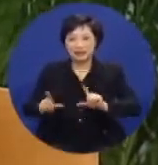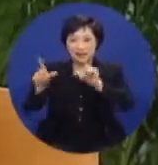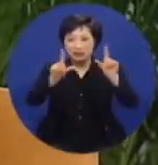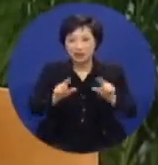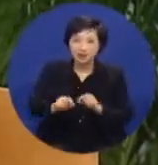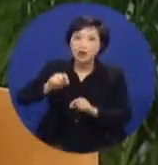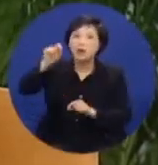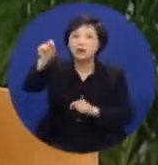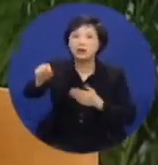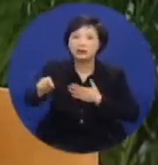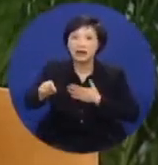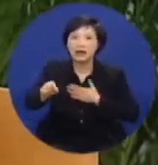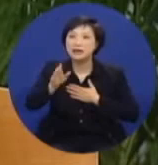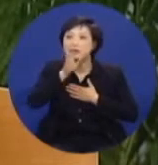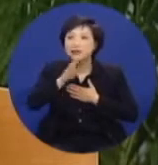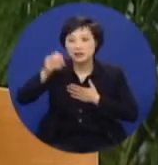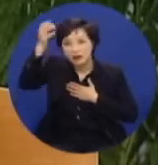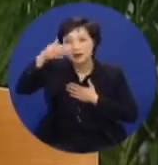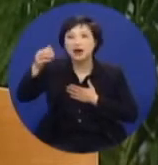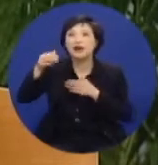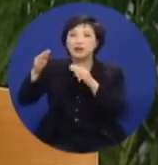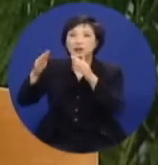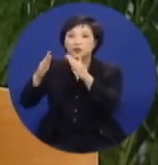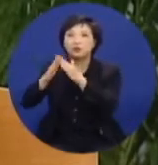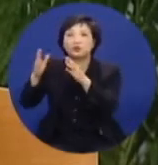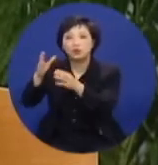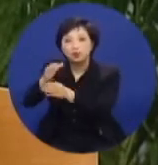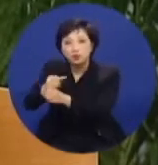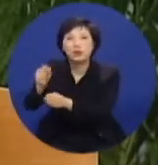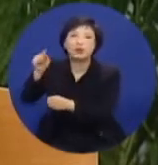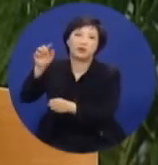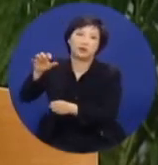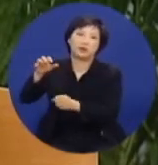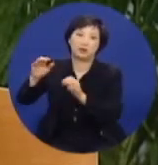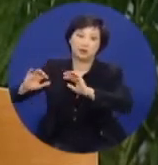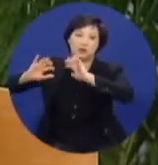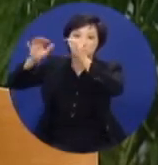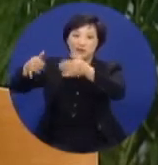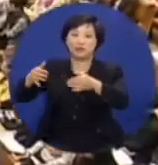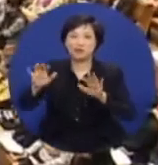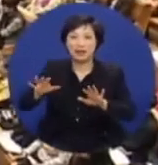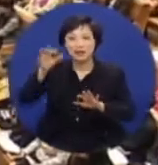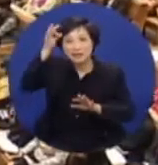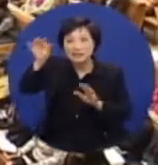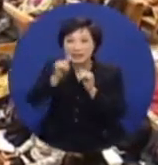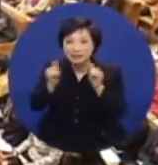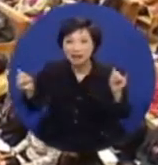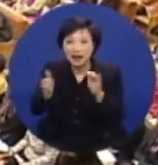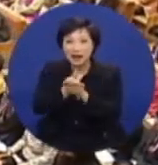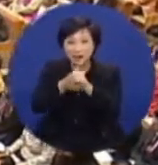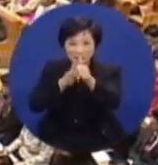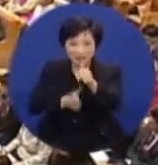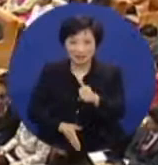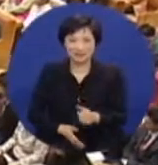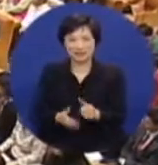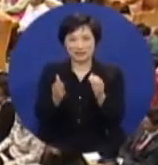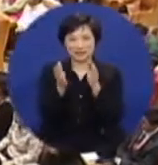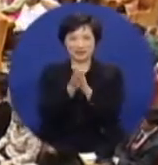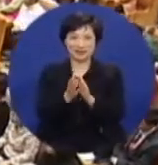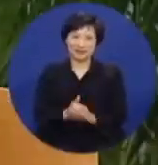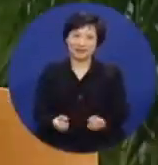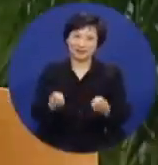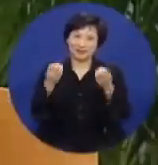신령한 고주 주소입니다 인경 하시면 아멘 합시다 할렐루야